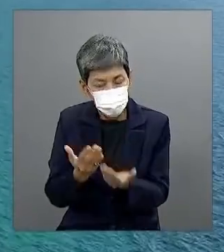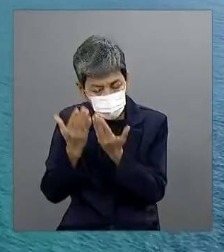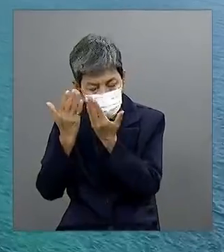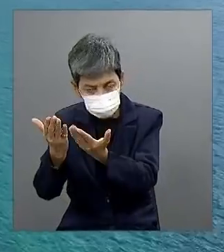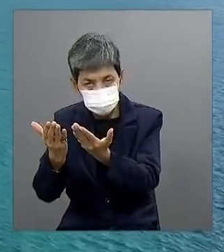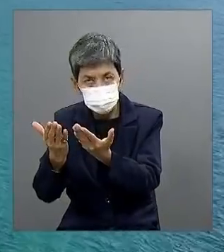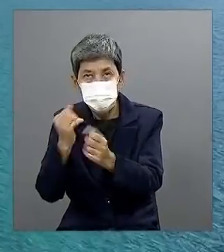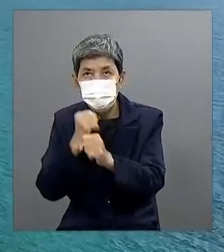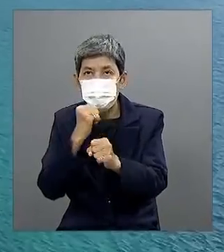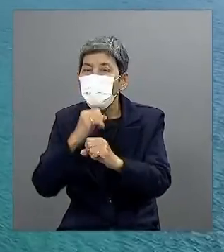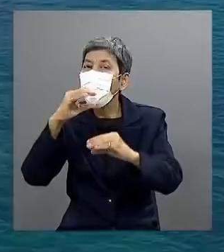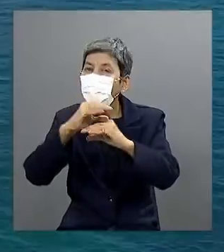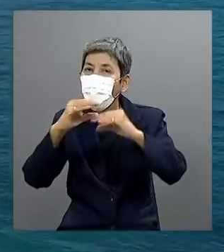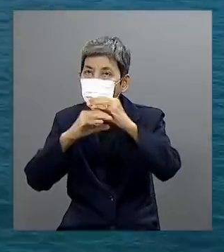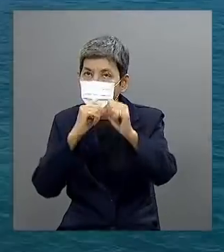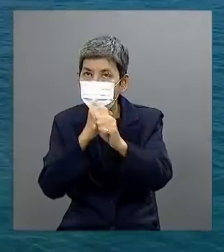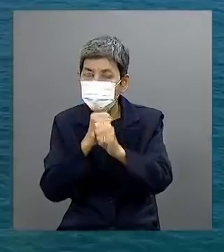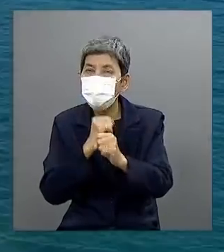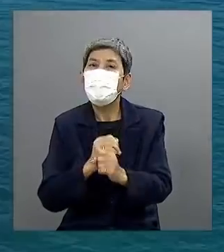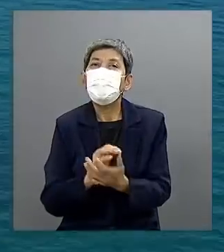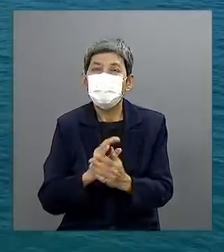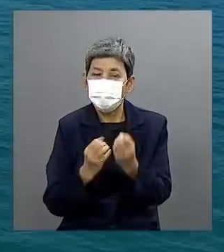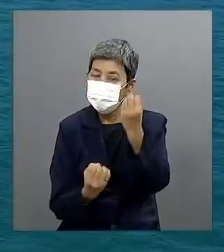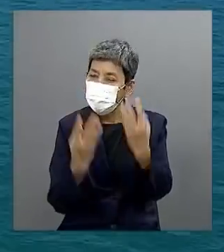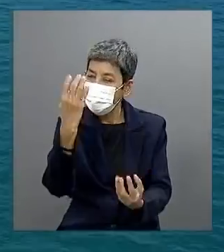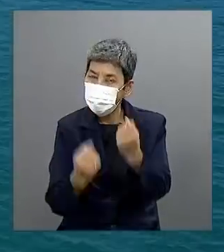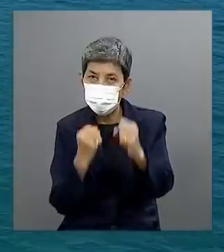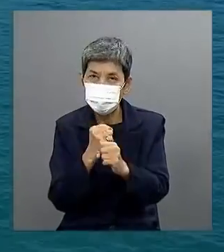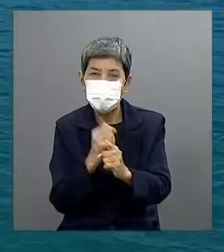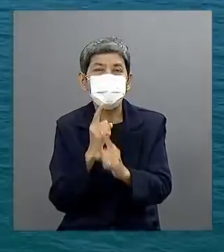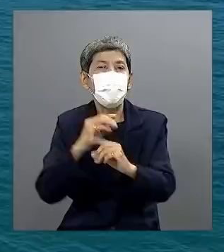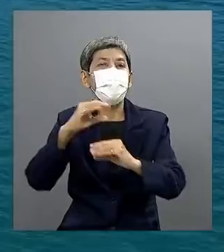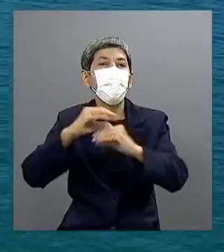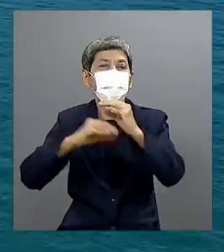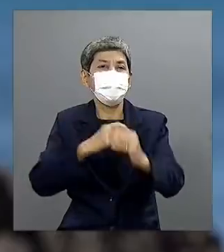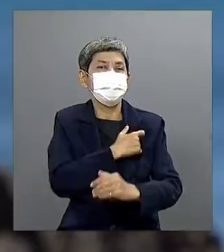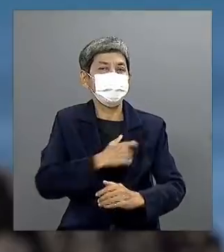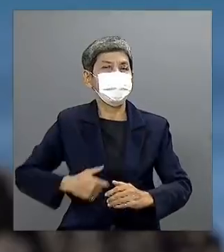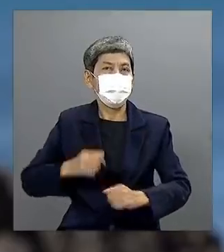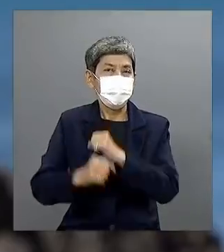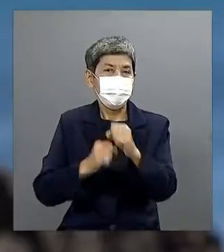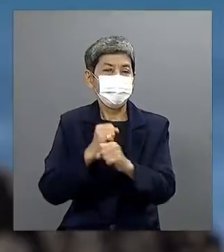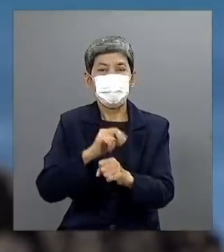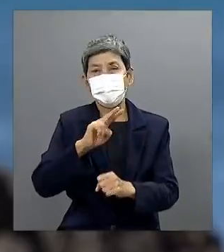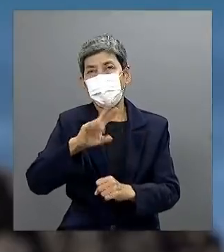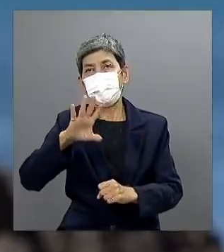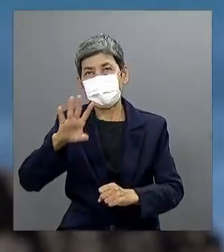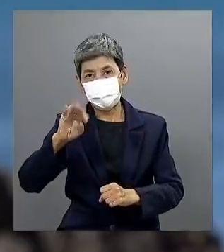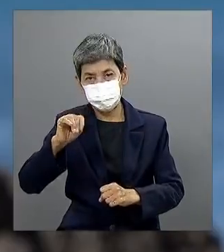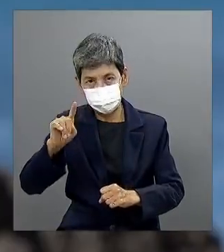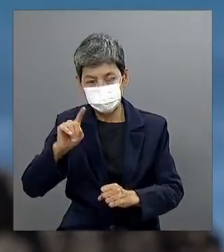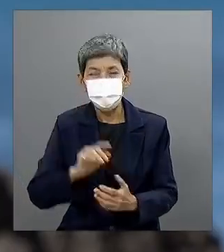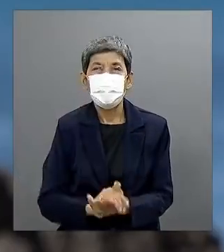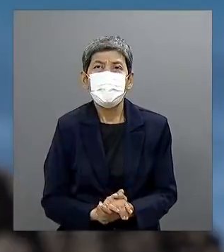ครงการอนุรักษ์พันธุกรรมพืชอันเนื่องมาจากพระราชดำรินะครับตั้งแต่ปี2541สำหรับความส